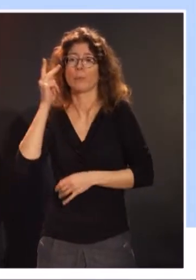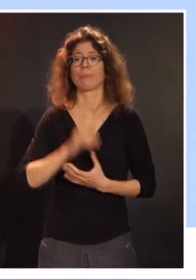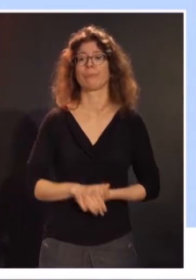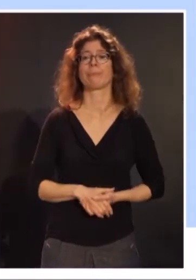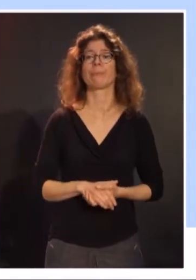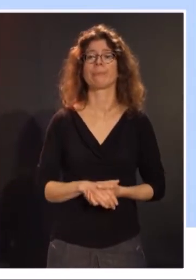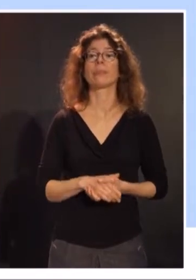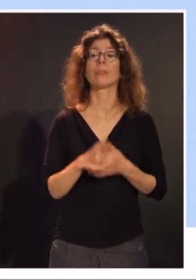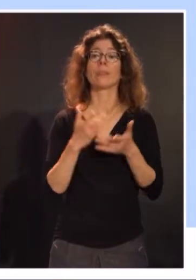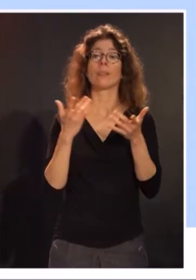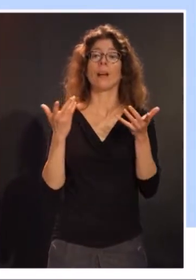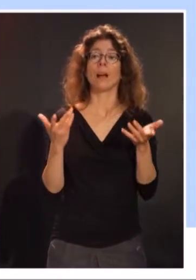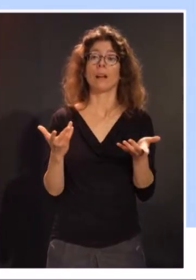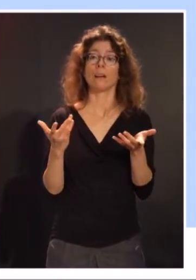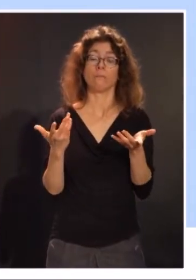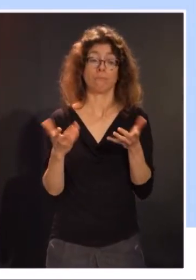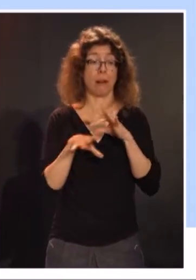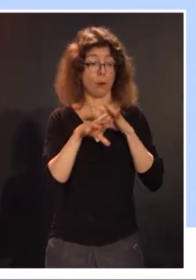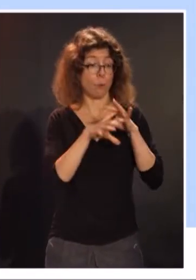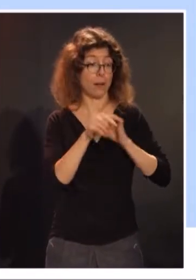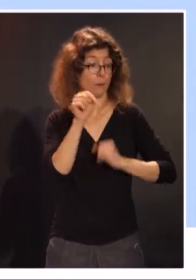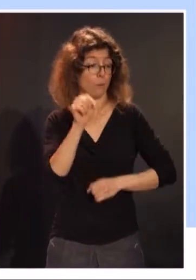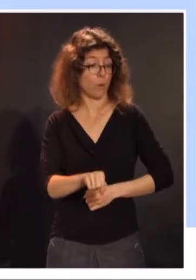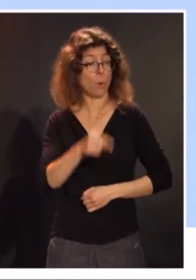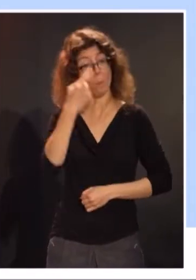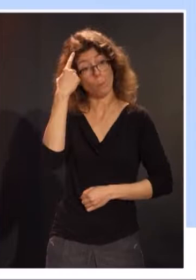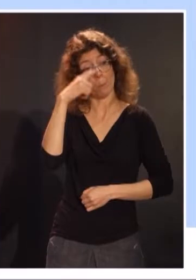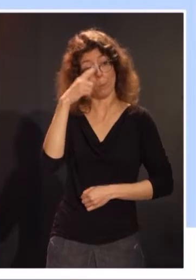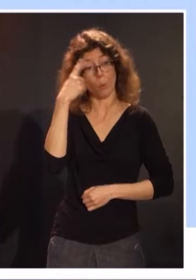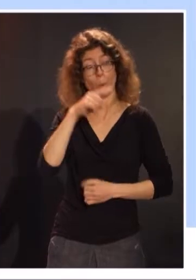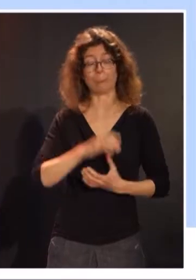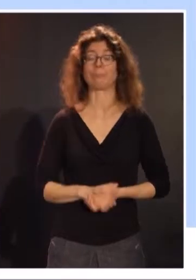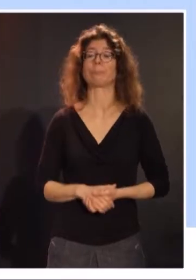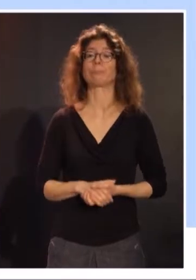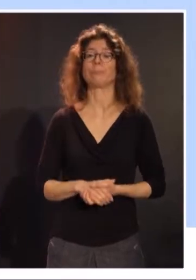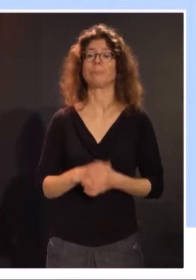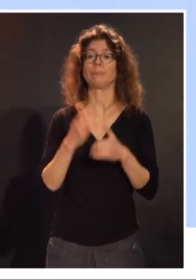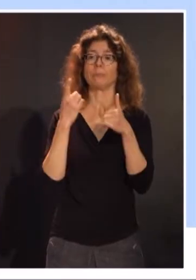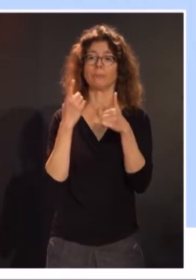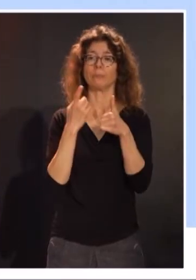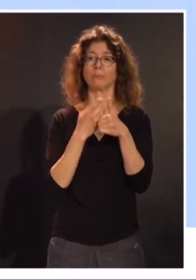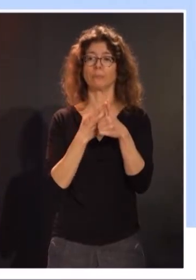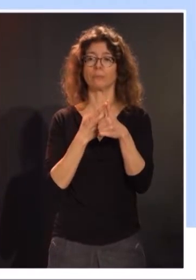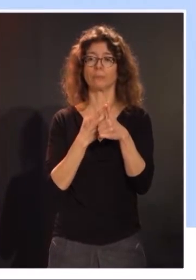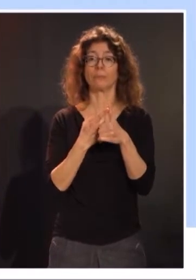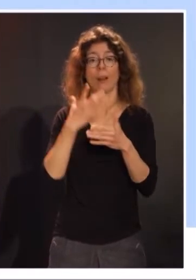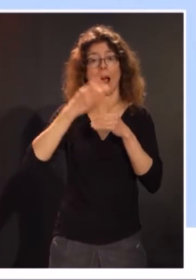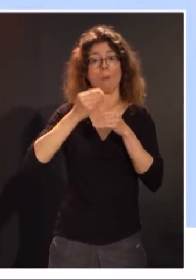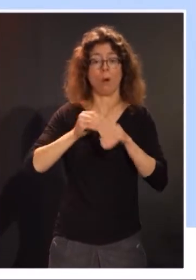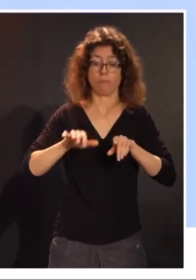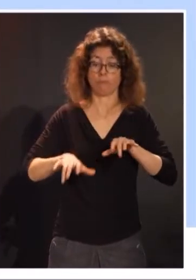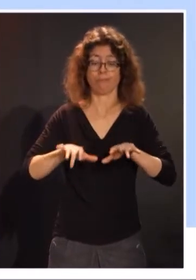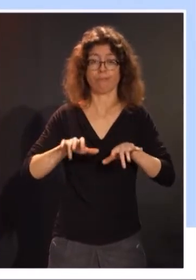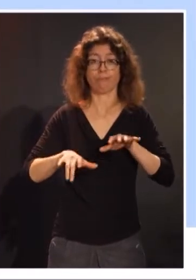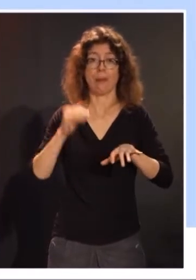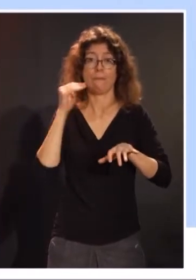Et donc un accompagnement va être nécessaire pour Maëlle, donc pour ici acquérir une vitesse de frappe qui soit plus fonctionnelle, puisqu'on avait identifié qu'il